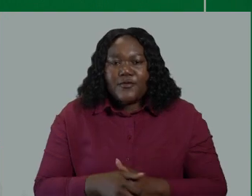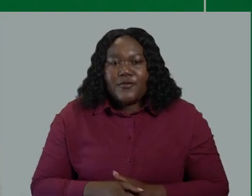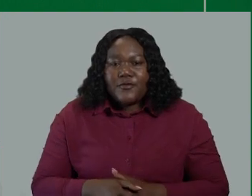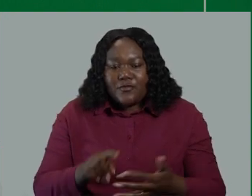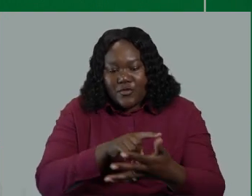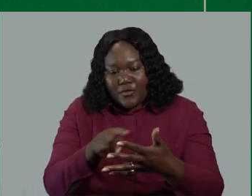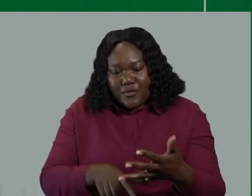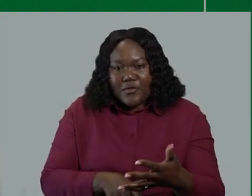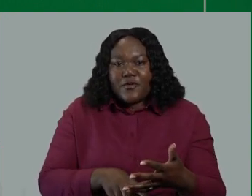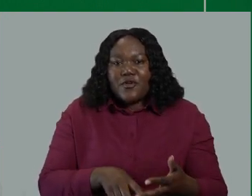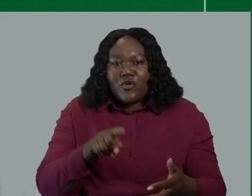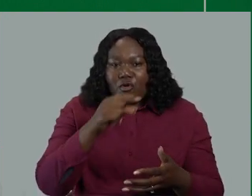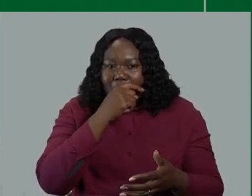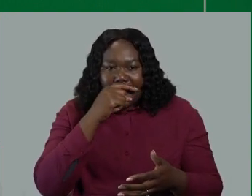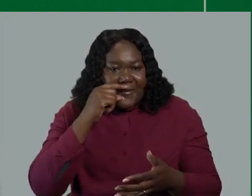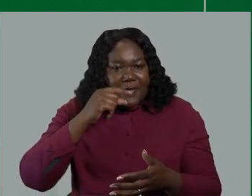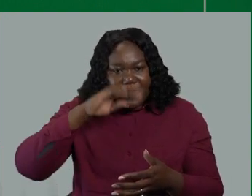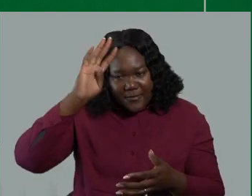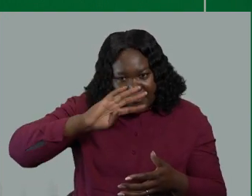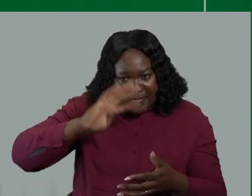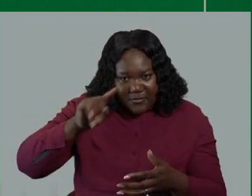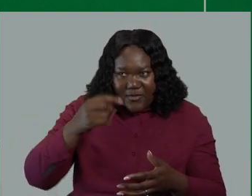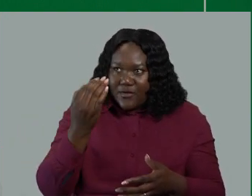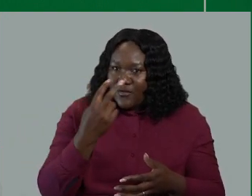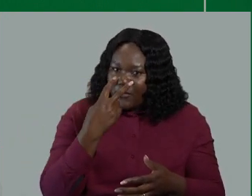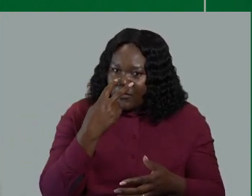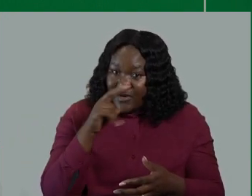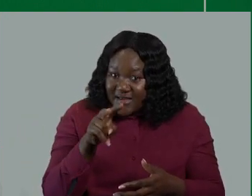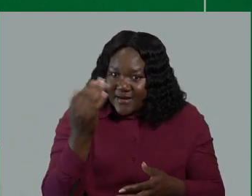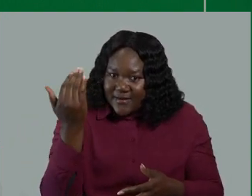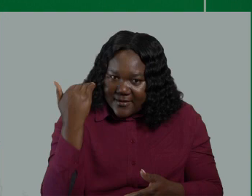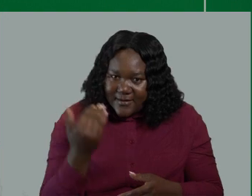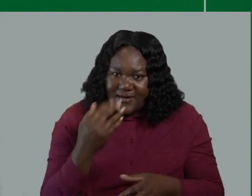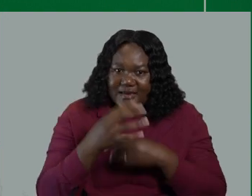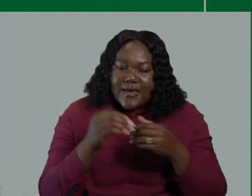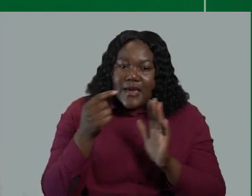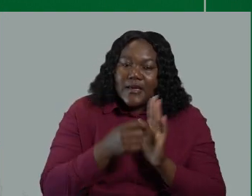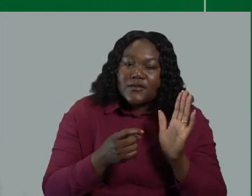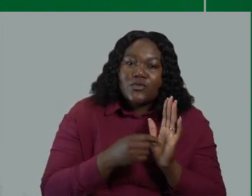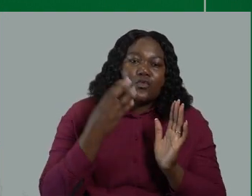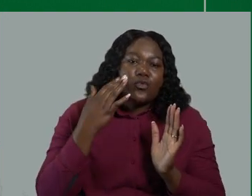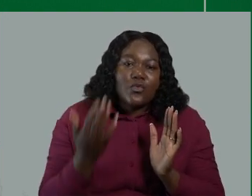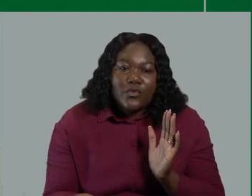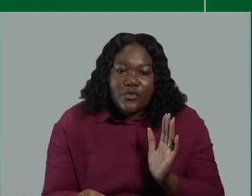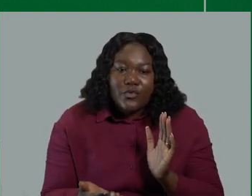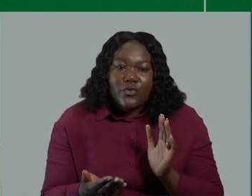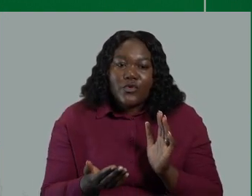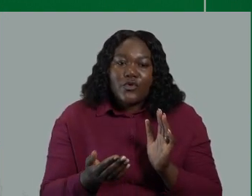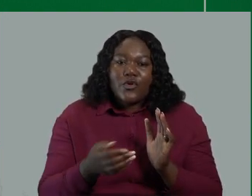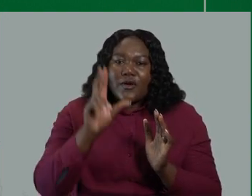omulongwa. Efalomo lya kwatela mo edhina lyofilma ndyono wa tala. Esiku ofilma ya